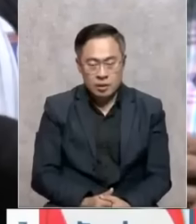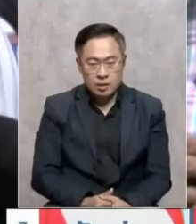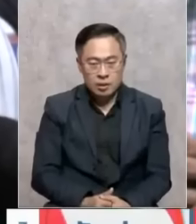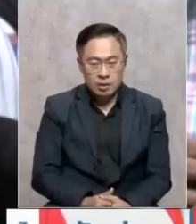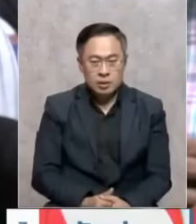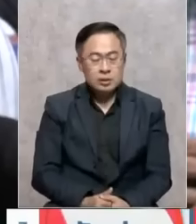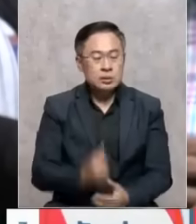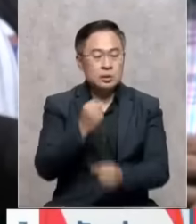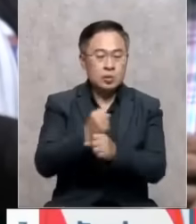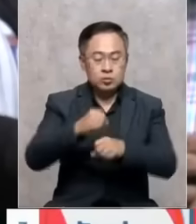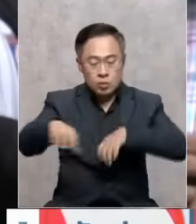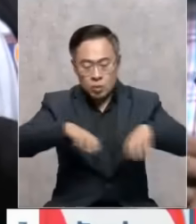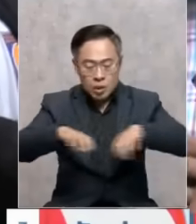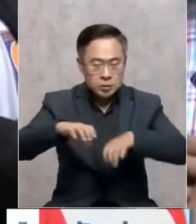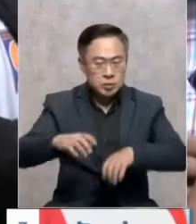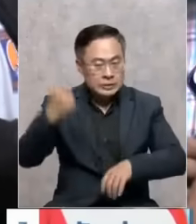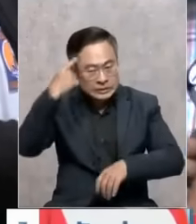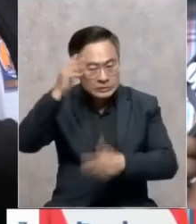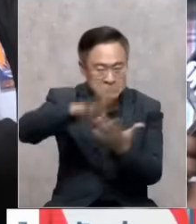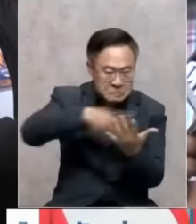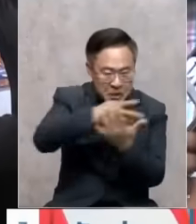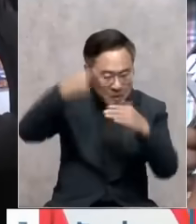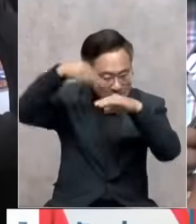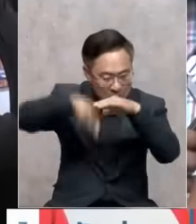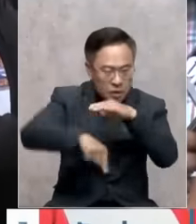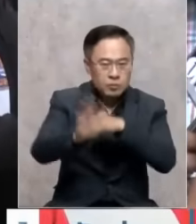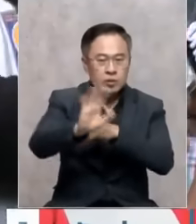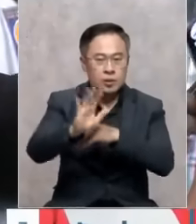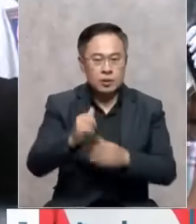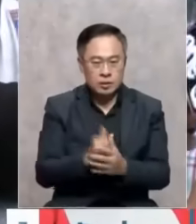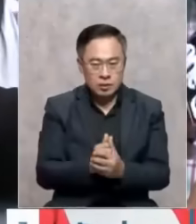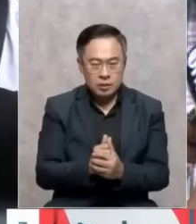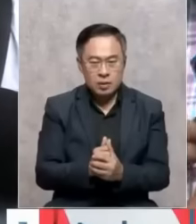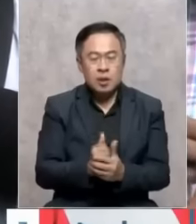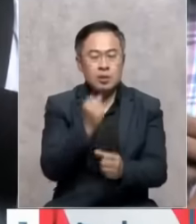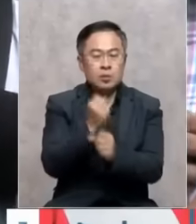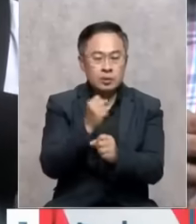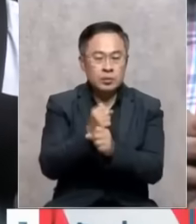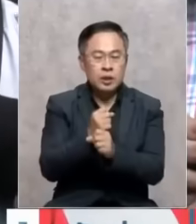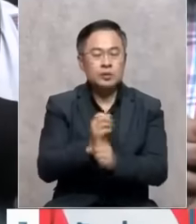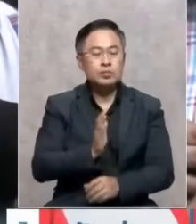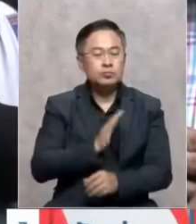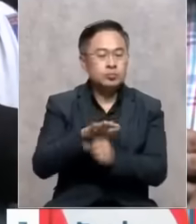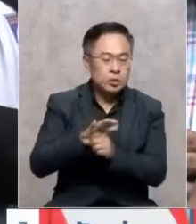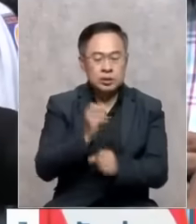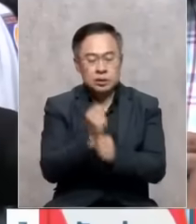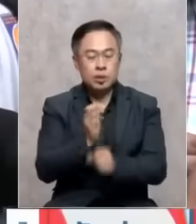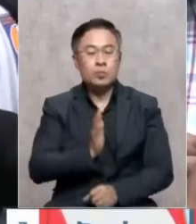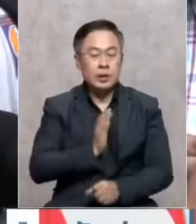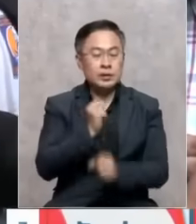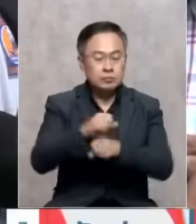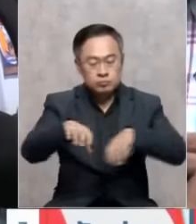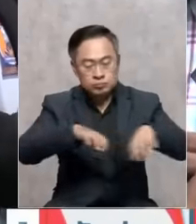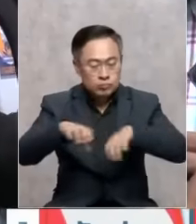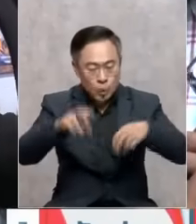หารอย่างไม่ต้องไปคิดไปเตรียมไปอ่านจะไปชิวๆเกินไปไม่ใช่อ๋อไอ้อย่างนั้นไม่คิดหรอกครับไม่คิดว่าเรื่องอย่